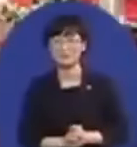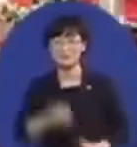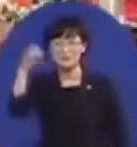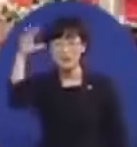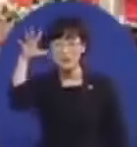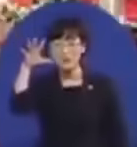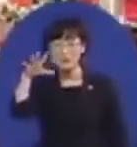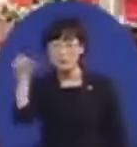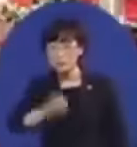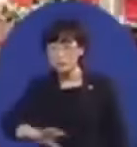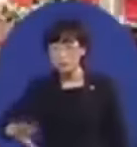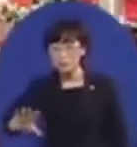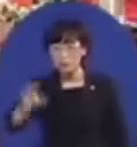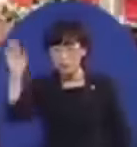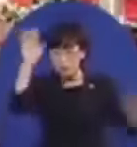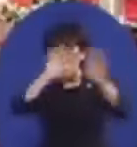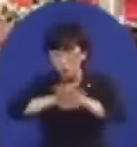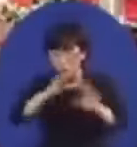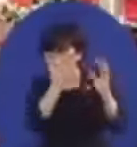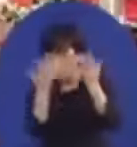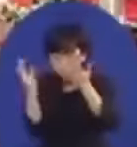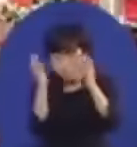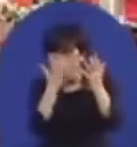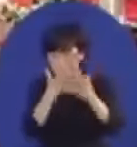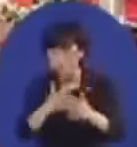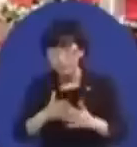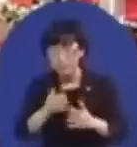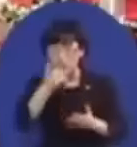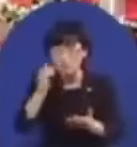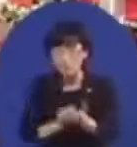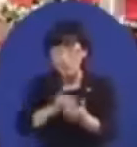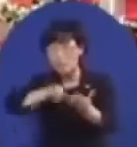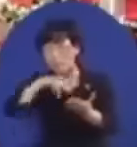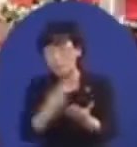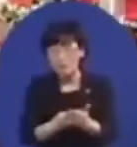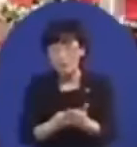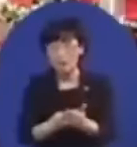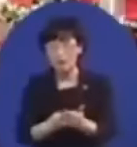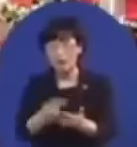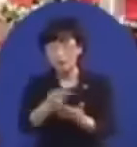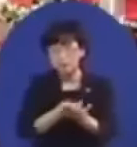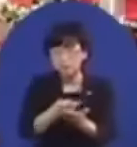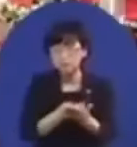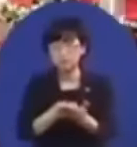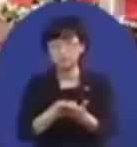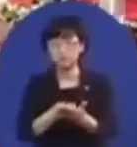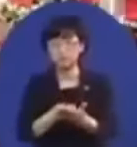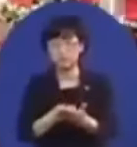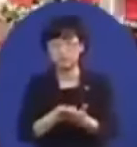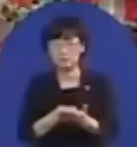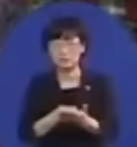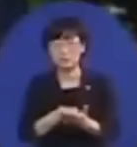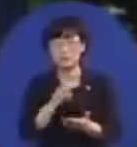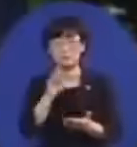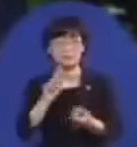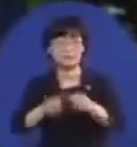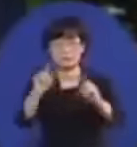빛을 잃어버리고 어두움에 대면서 돌에 걸려 넘어지고 언덕에 뒹굴고 하는 것을 원치